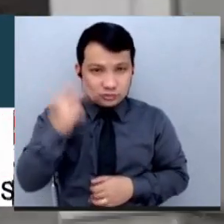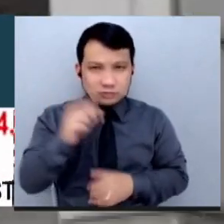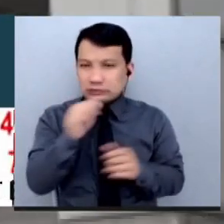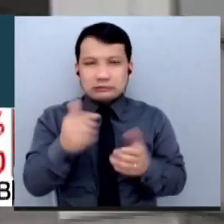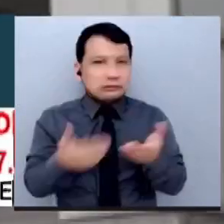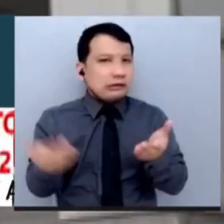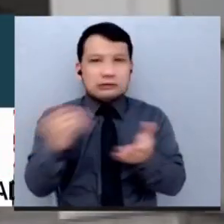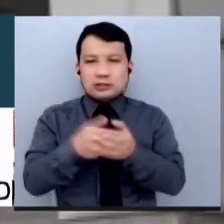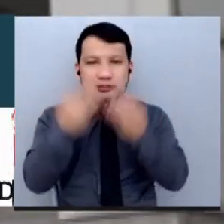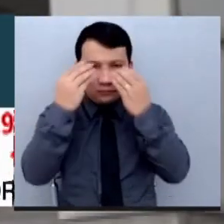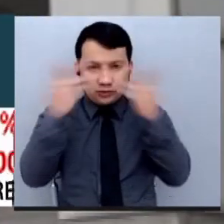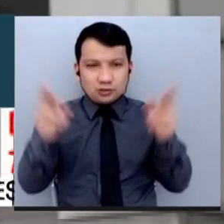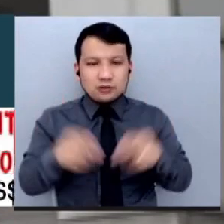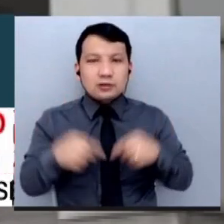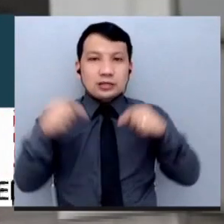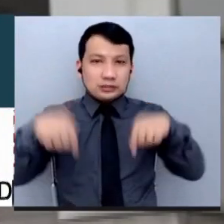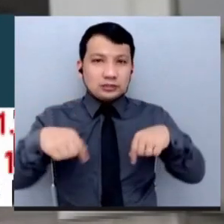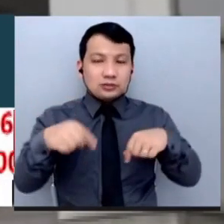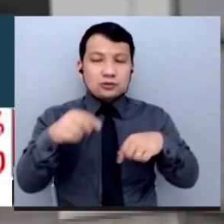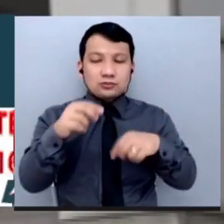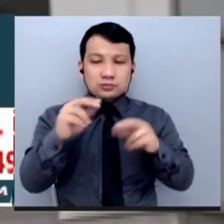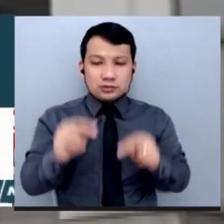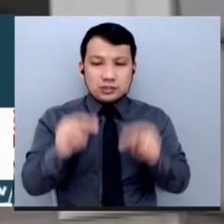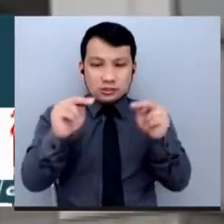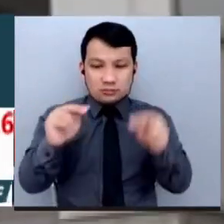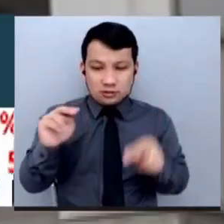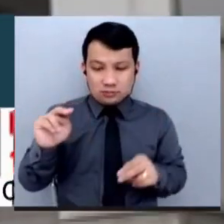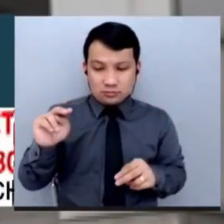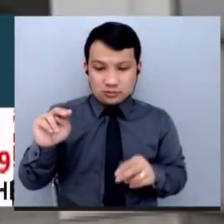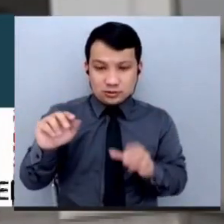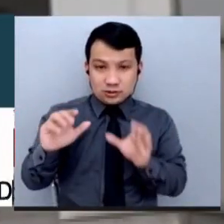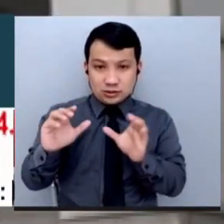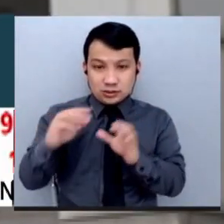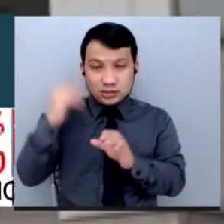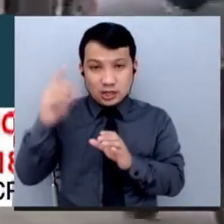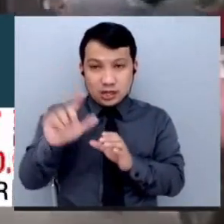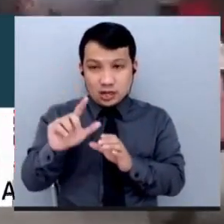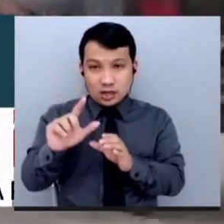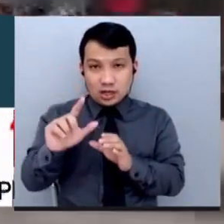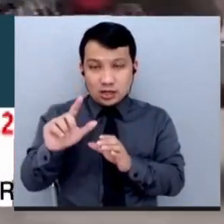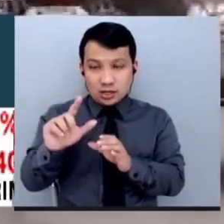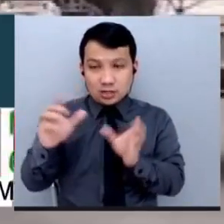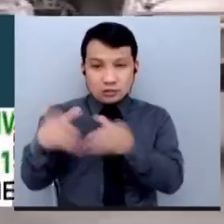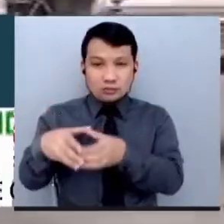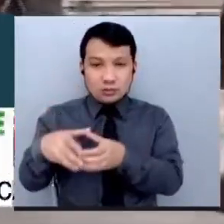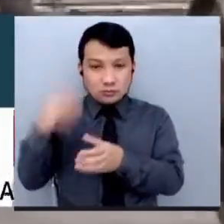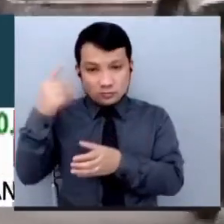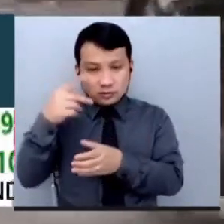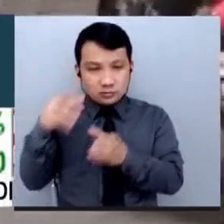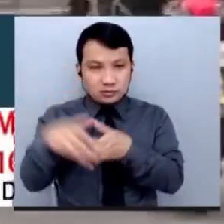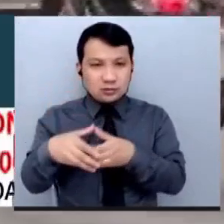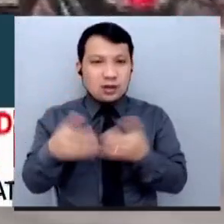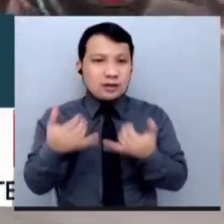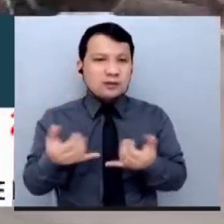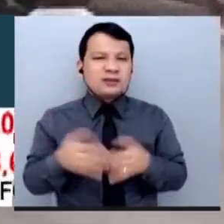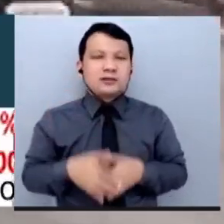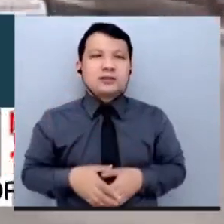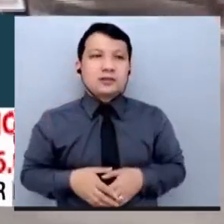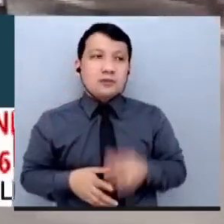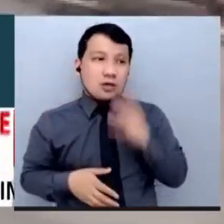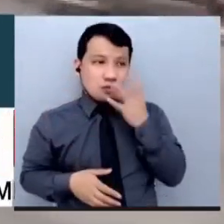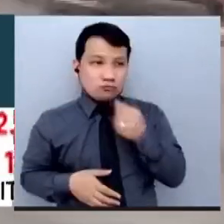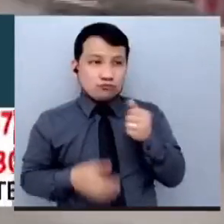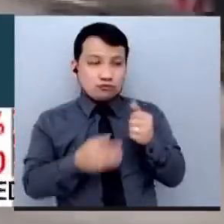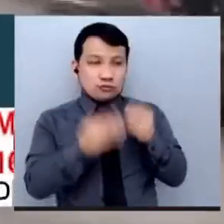mayor. Kasi dito sa Navotas, doon sa local party namin, ang arrangement mo po namin dito is kung sino yung tatakbo